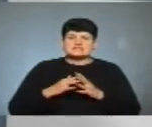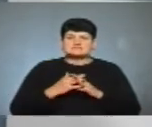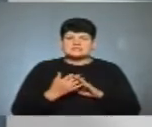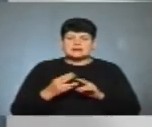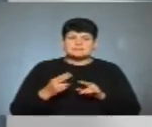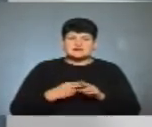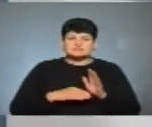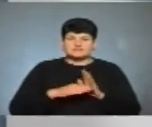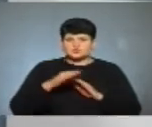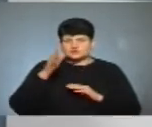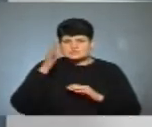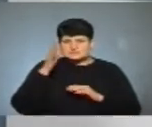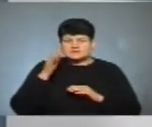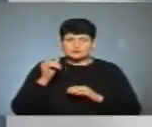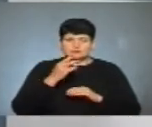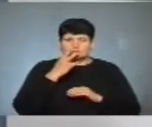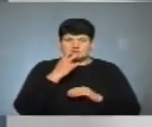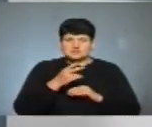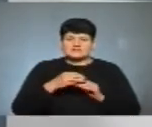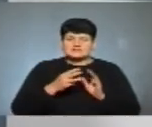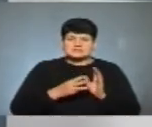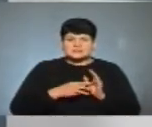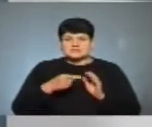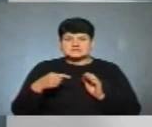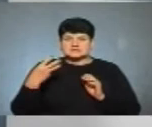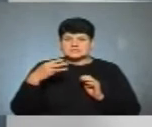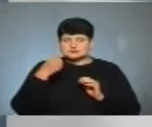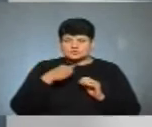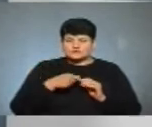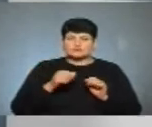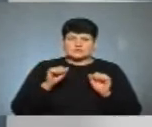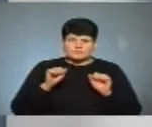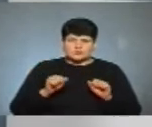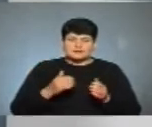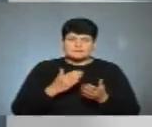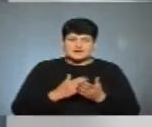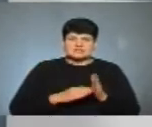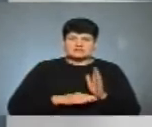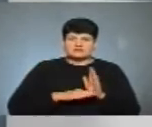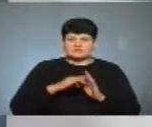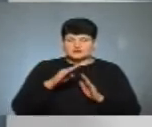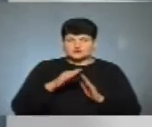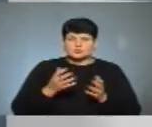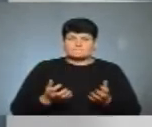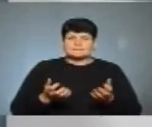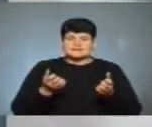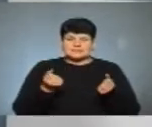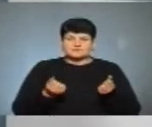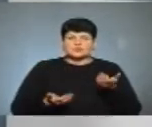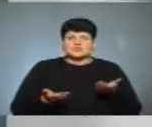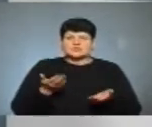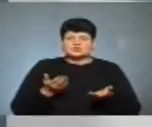без вищої освіти. І от бачите, 18-30 років потенційно вони б могли мати вищу підтримку, якщо б